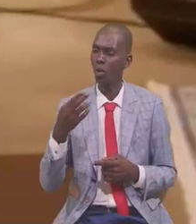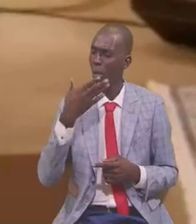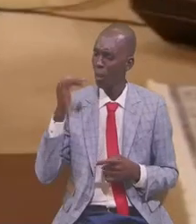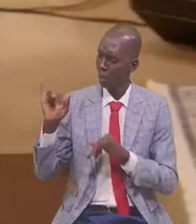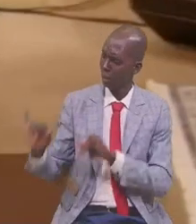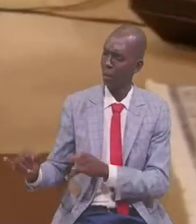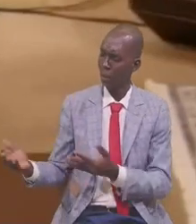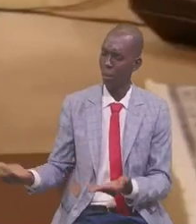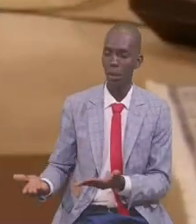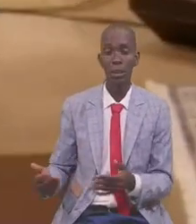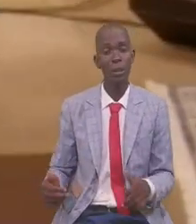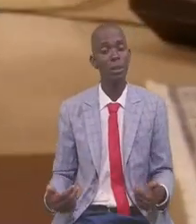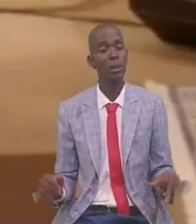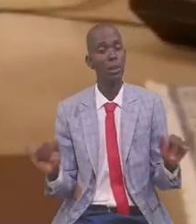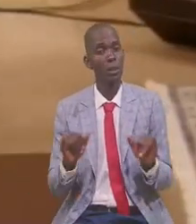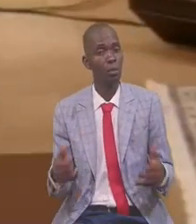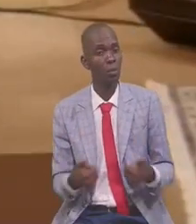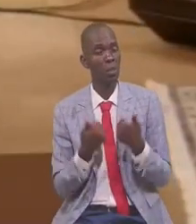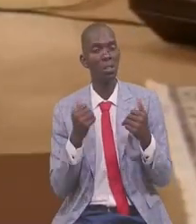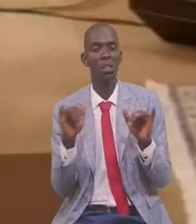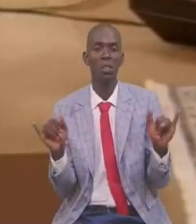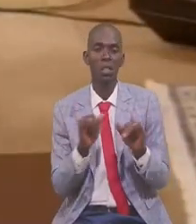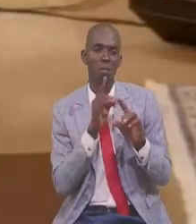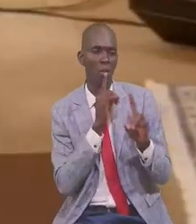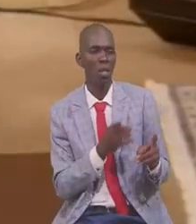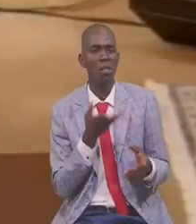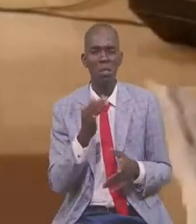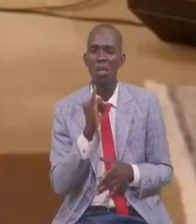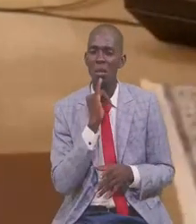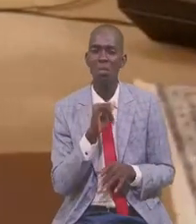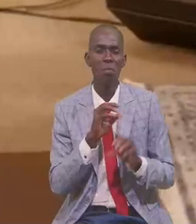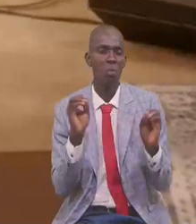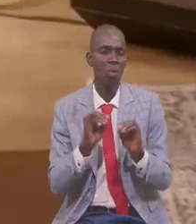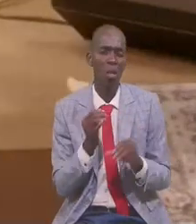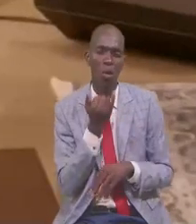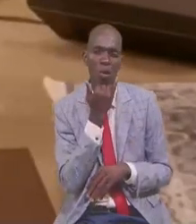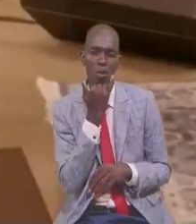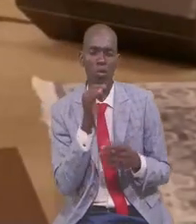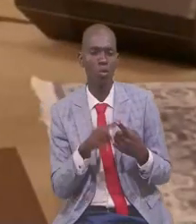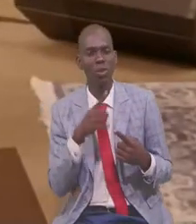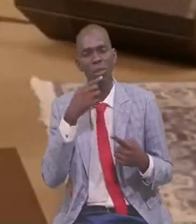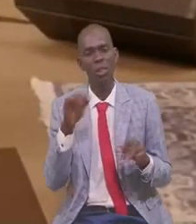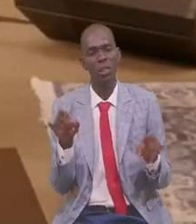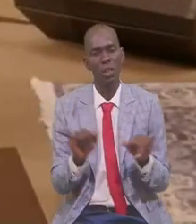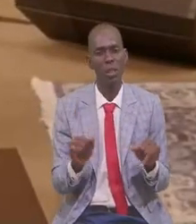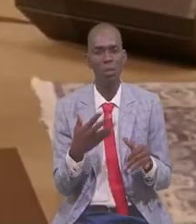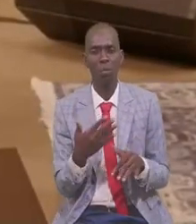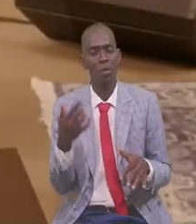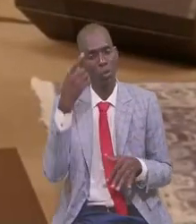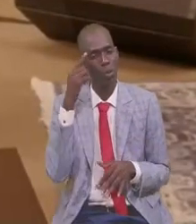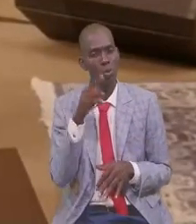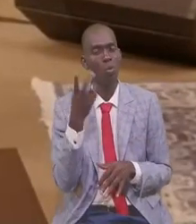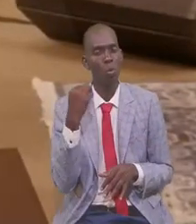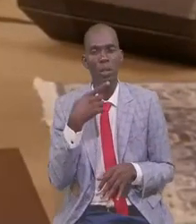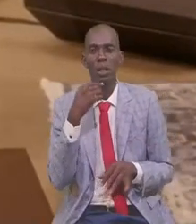défi, la même réponse. Il n'y a rien de mauvais à dire la même chose parce que lui-même disait la même chose, reste ici. Et